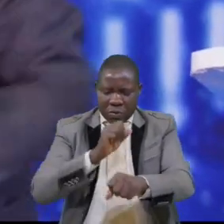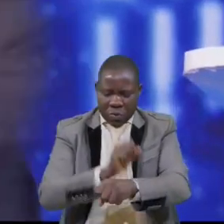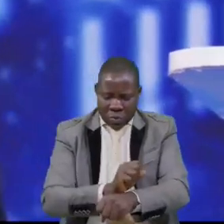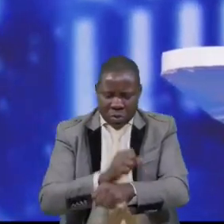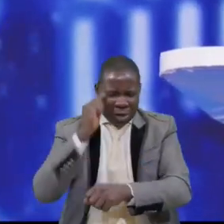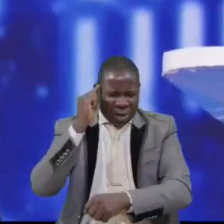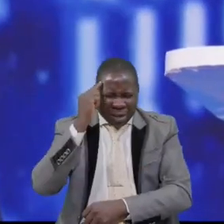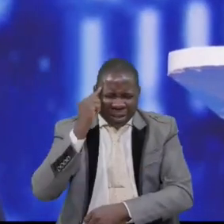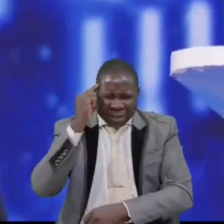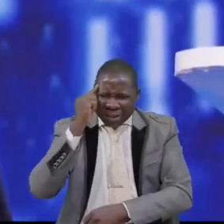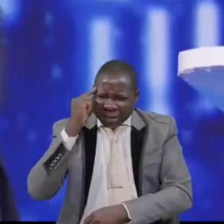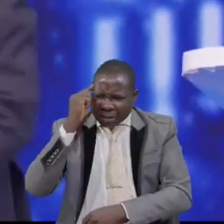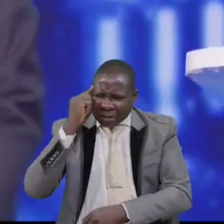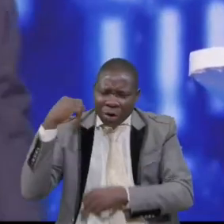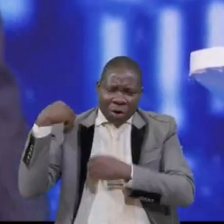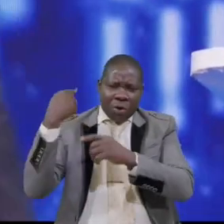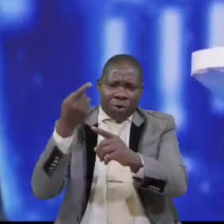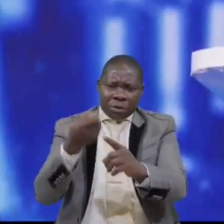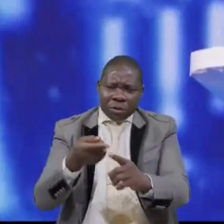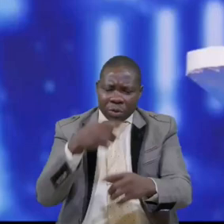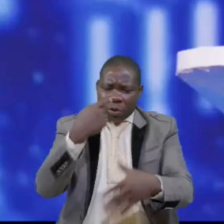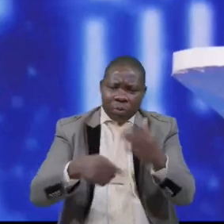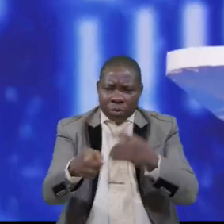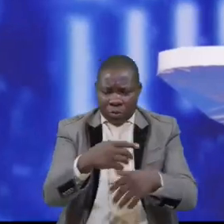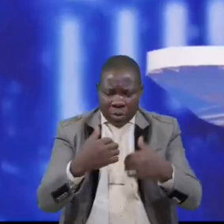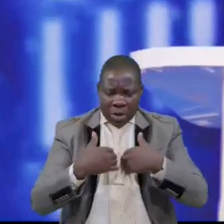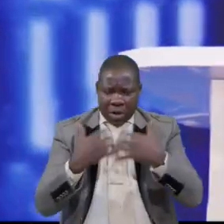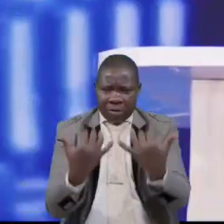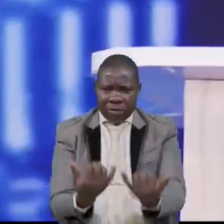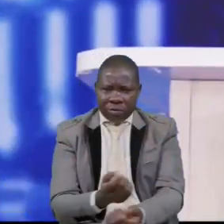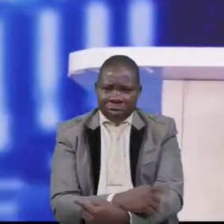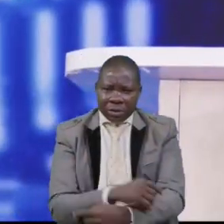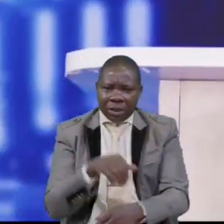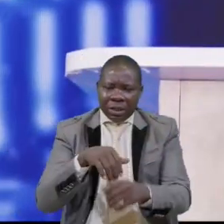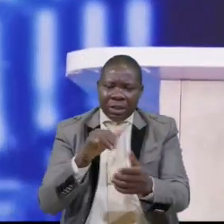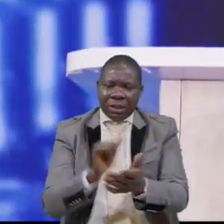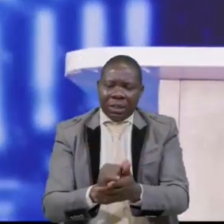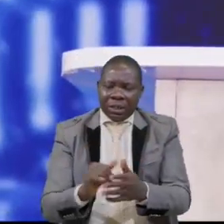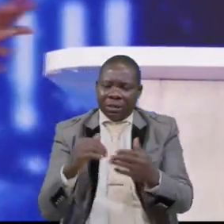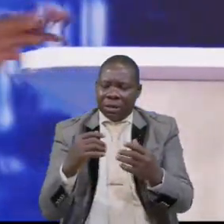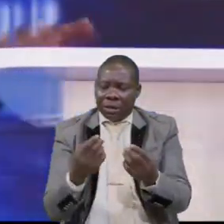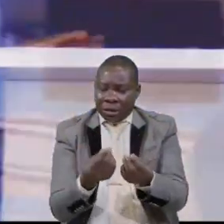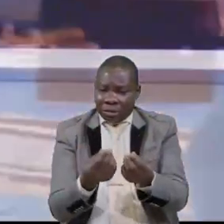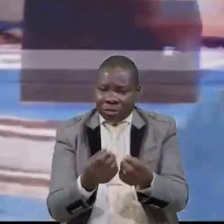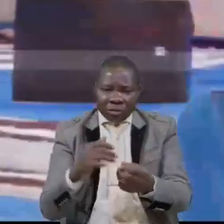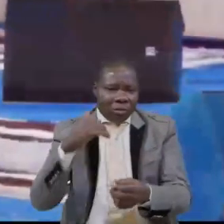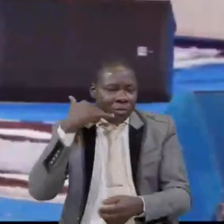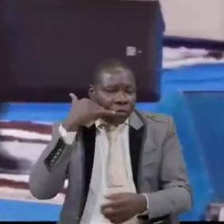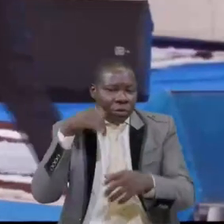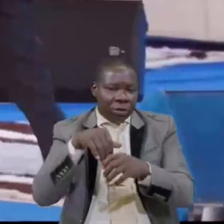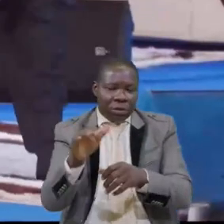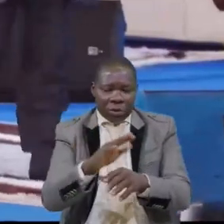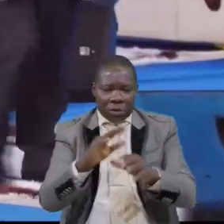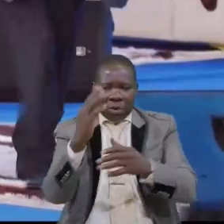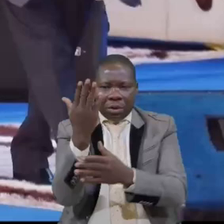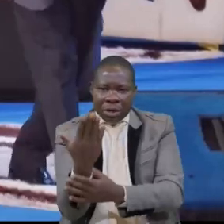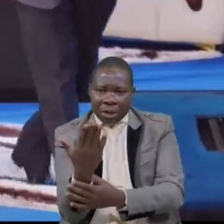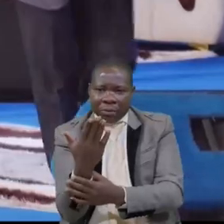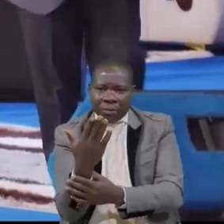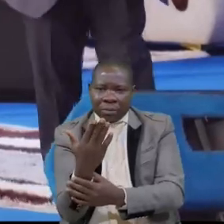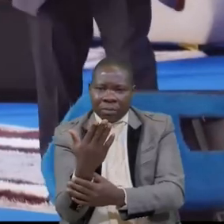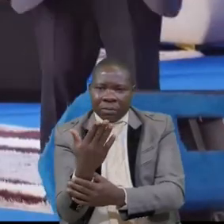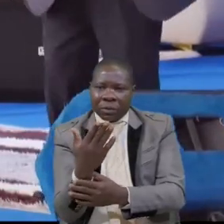réfléchir jusqu'à ce que vous avez aujourd'hui dans ce petit téléphone portable. Il a